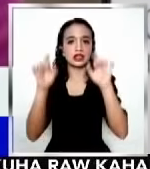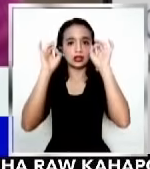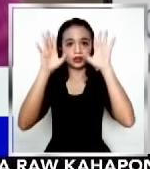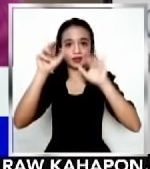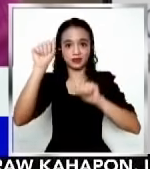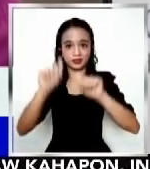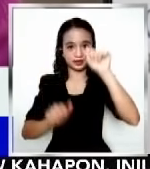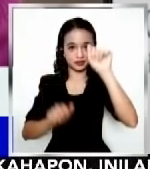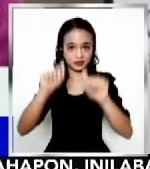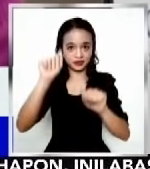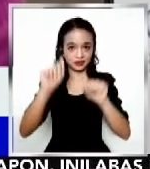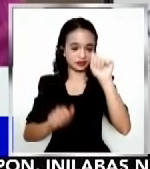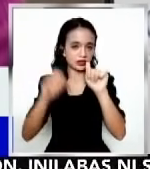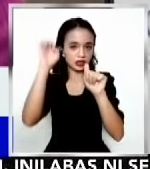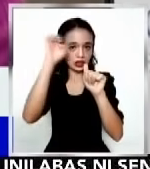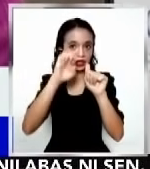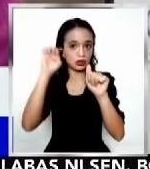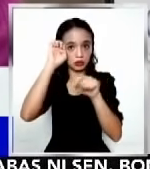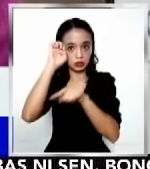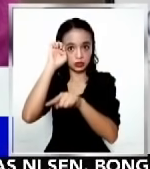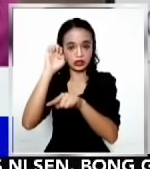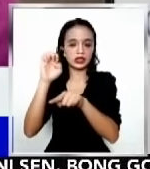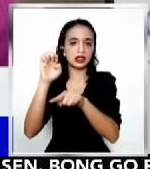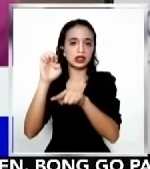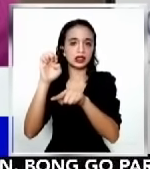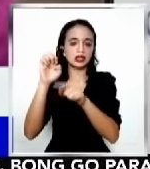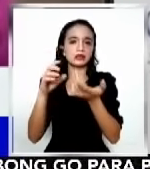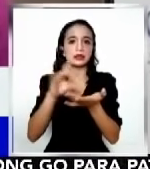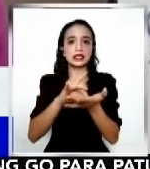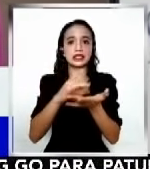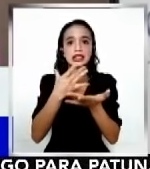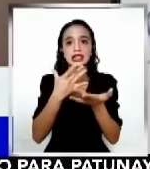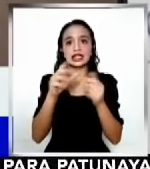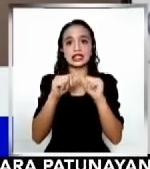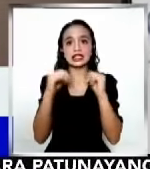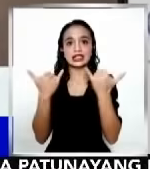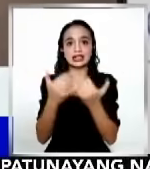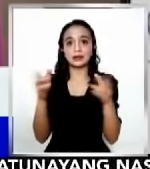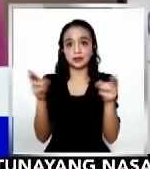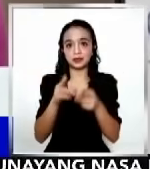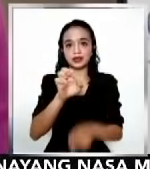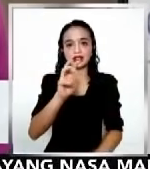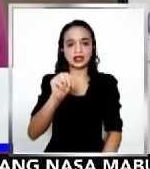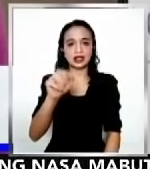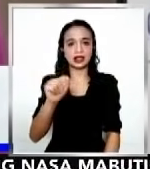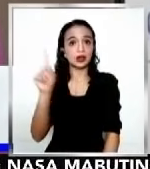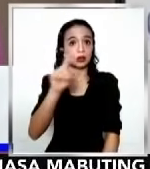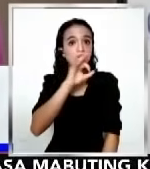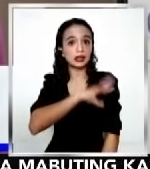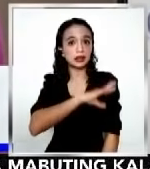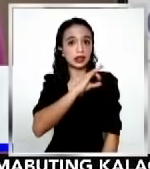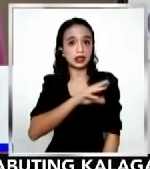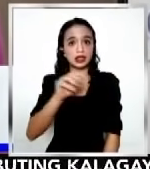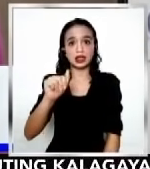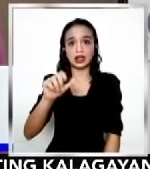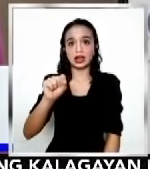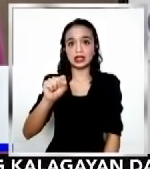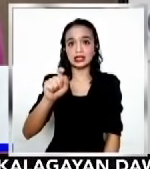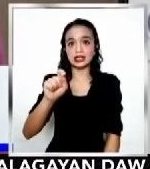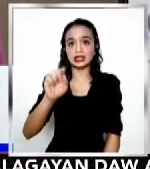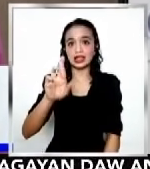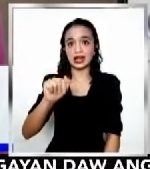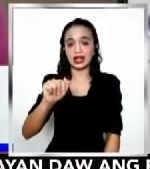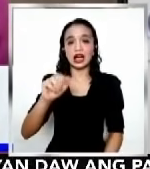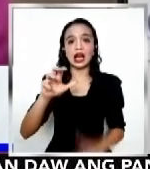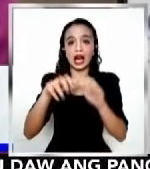Medicines Agency, has confirmed that the benefits of the AstraZeneca vaccine in preventing